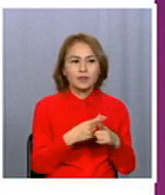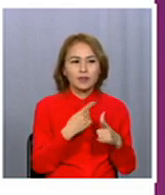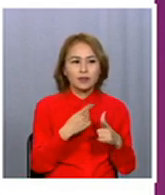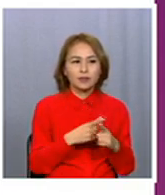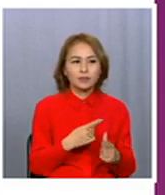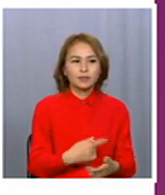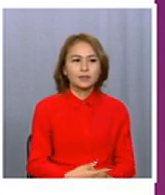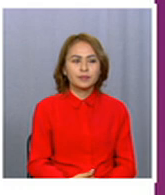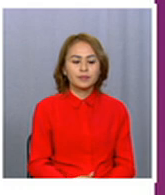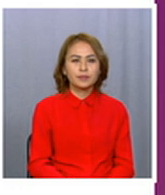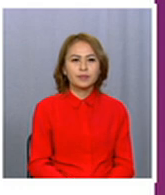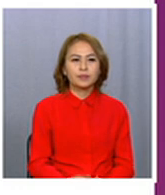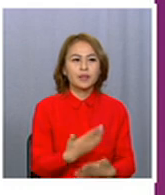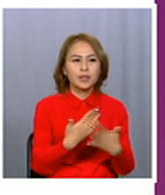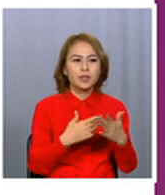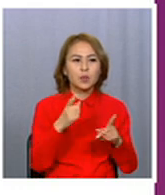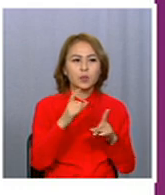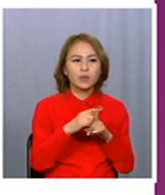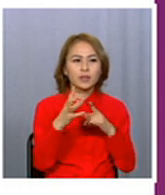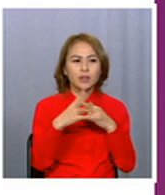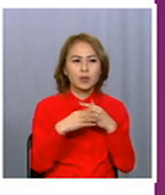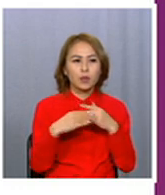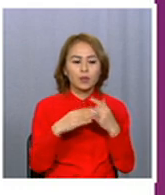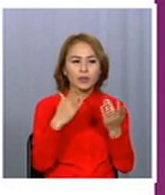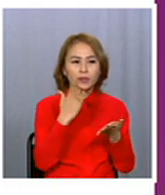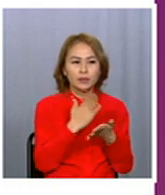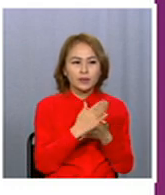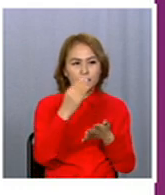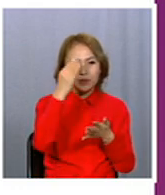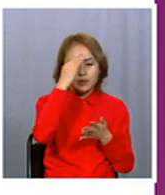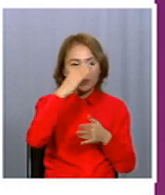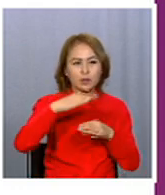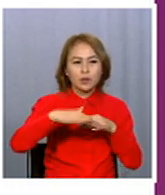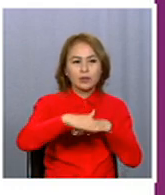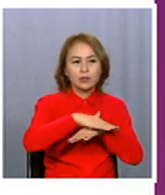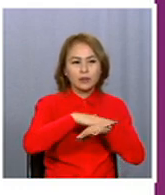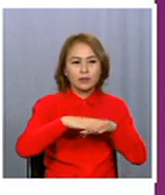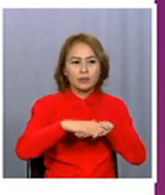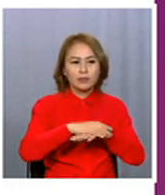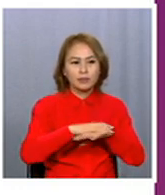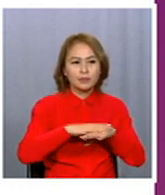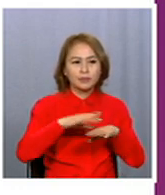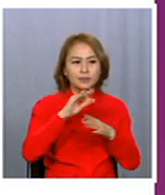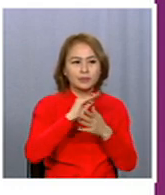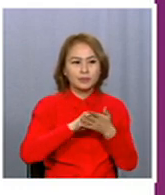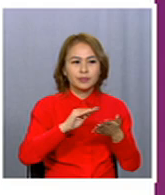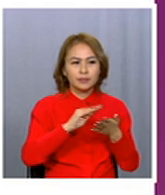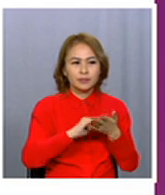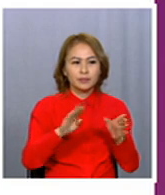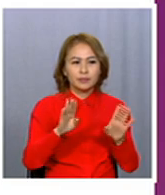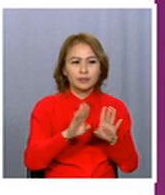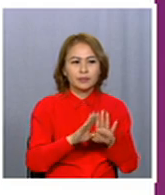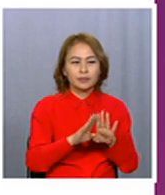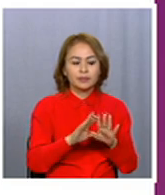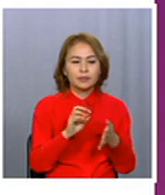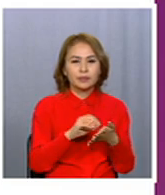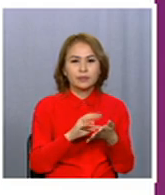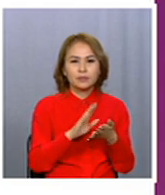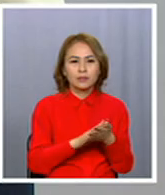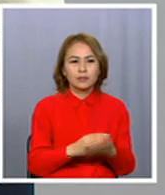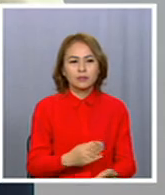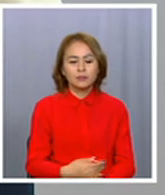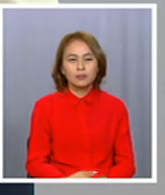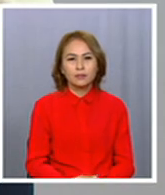планеты. Если слово «Земля» употребляется в значении верхнего слоя нашей планеты, то мы пишем со строчной